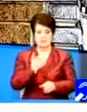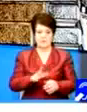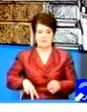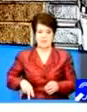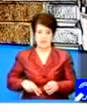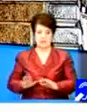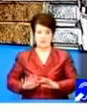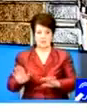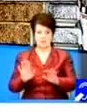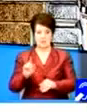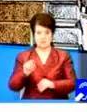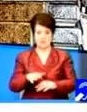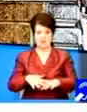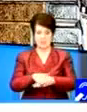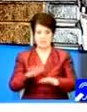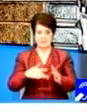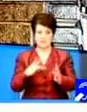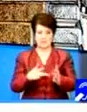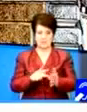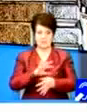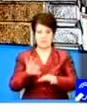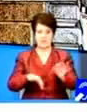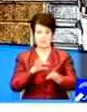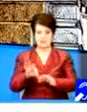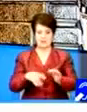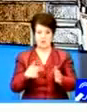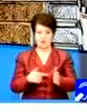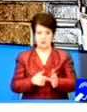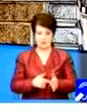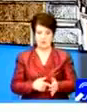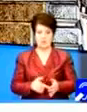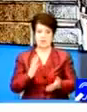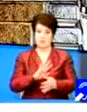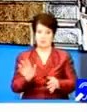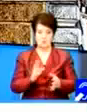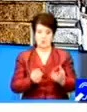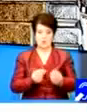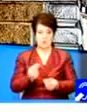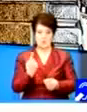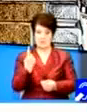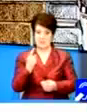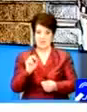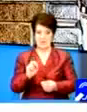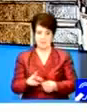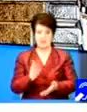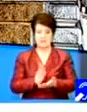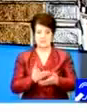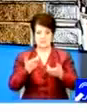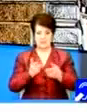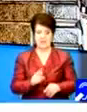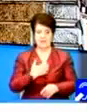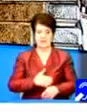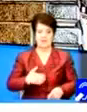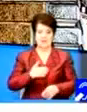directorul și adjunctul său de la Piața Centrală, dar și arhitectul șef al orașului. Și nu este o glumă de 1 aprilie, demisiile sunt reale, anunță